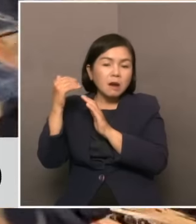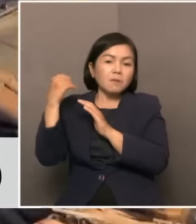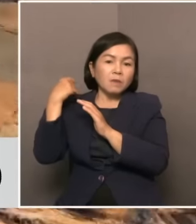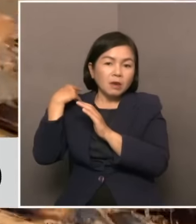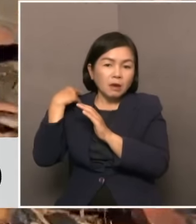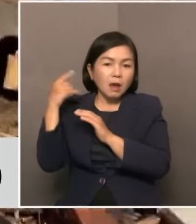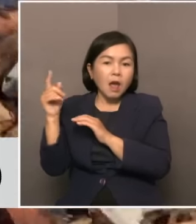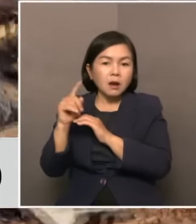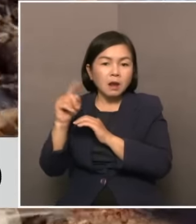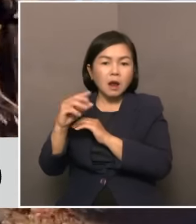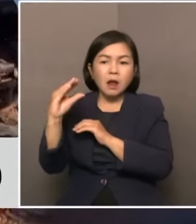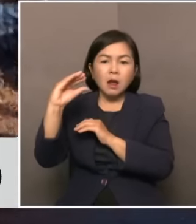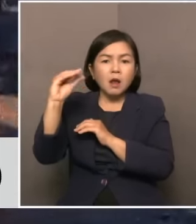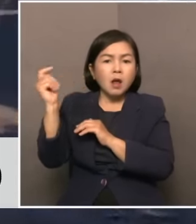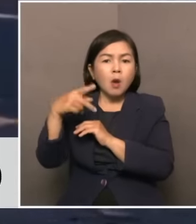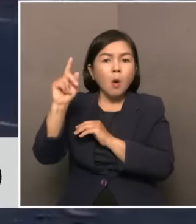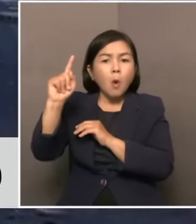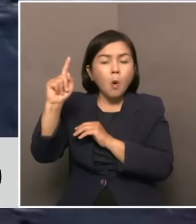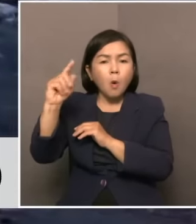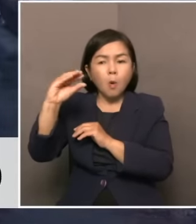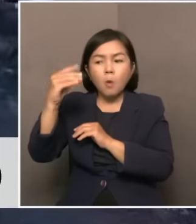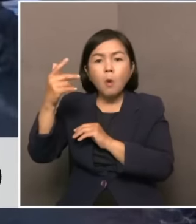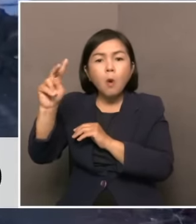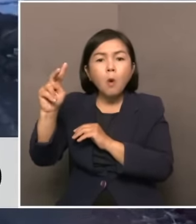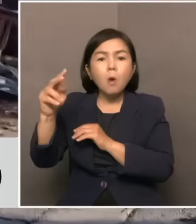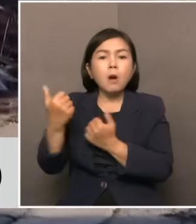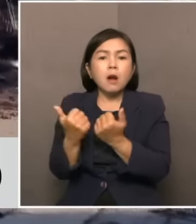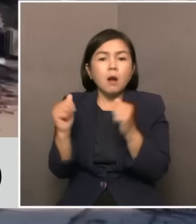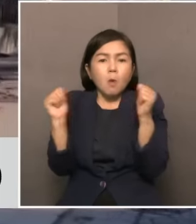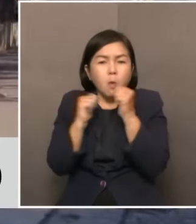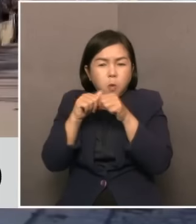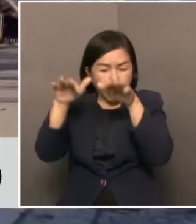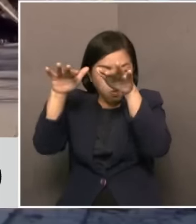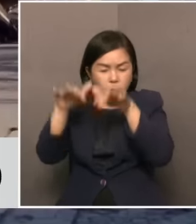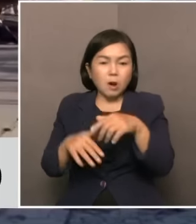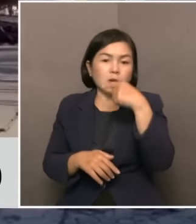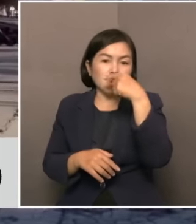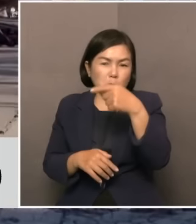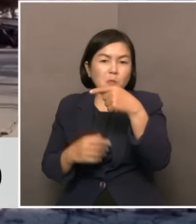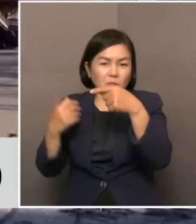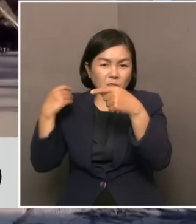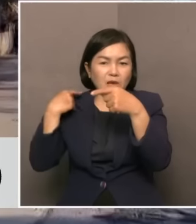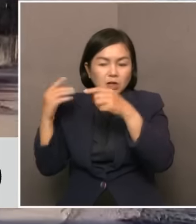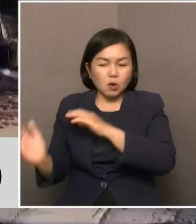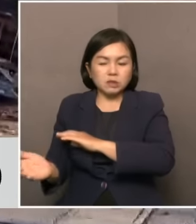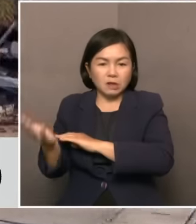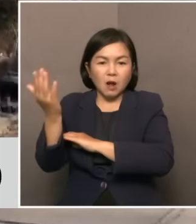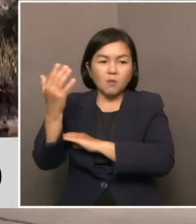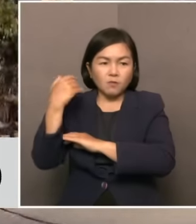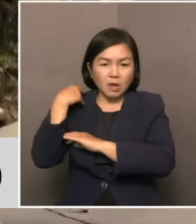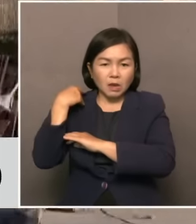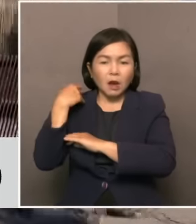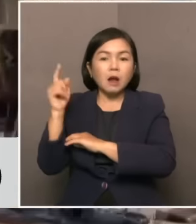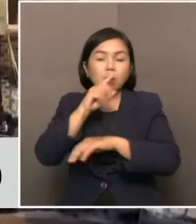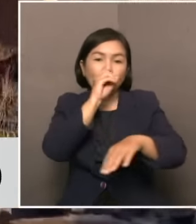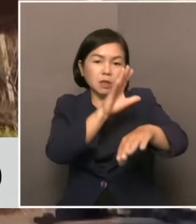โฮคุริคุคาดว่าอุณหภูมิจะลดลงต่ำกว่าจุดเยือกแข็งในพื้นที่จังหวัดอิชิกาวะในเช้าวันนี้ค่ะเจ้าหน้า